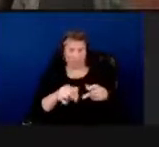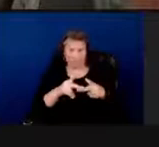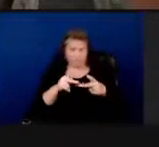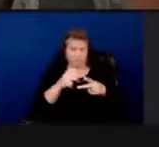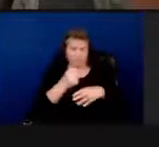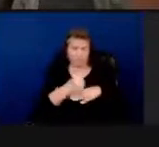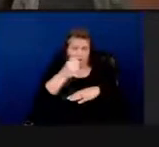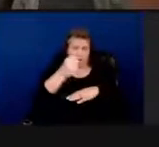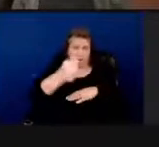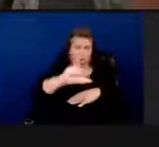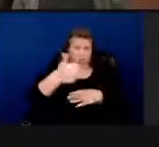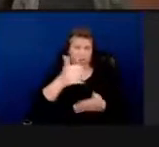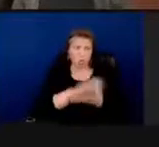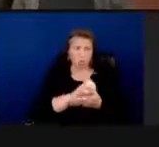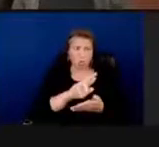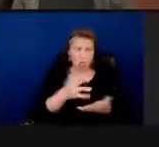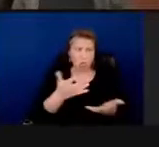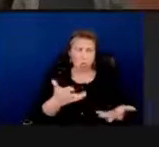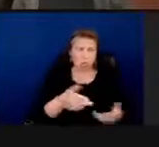Je,